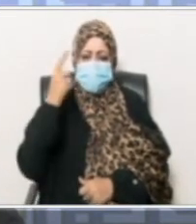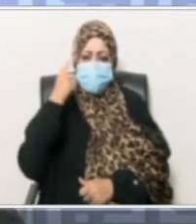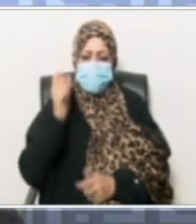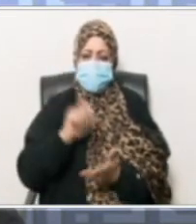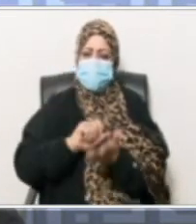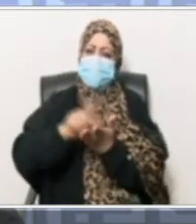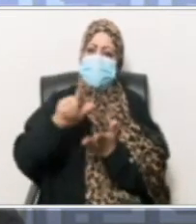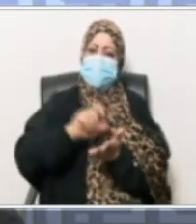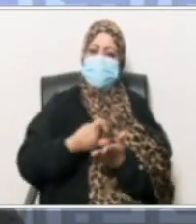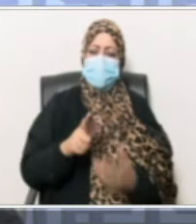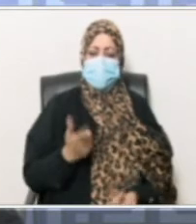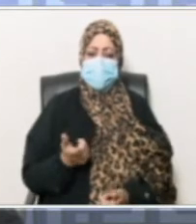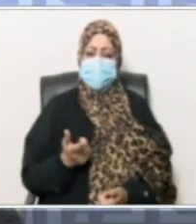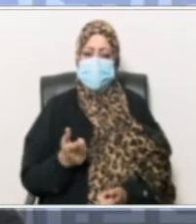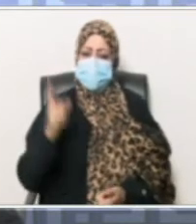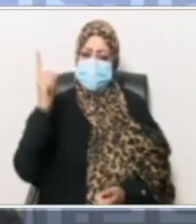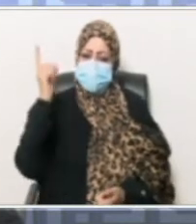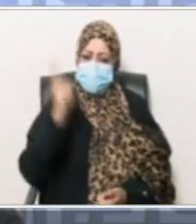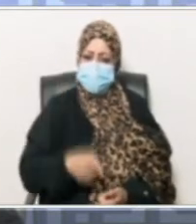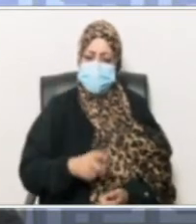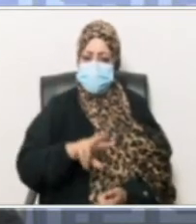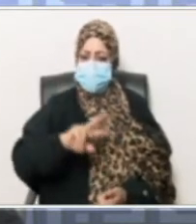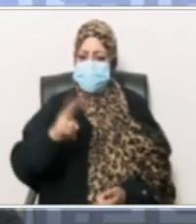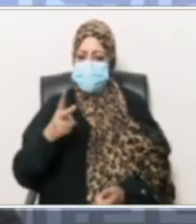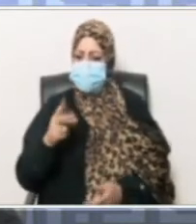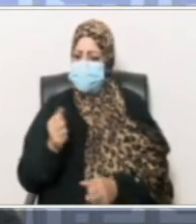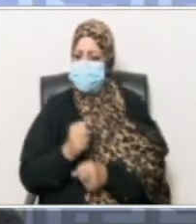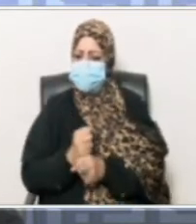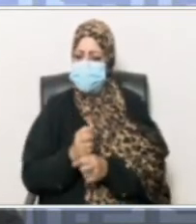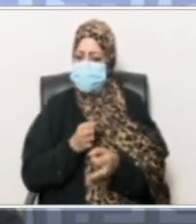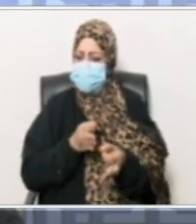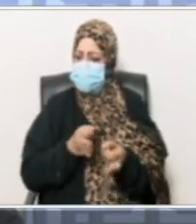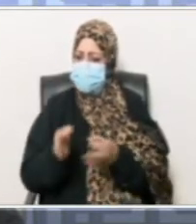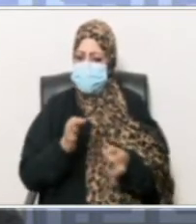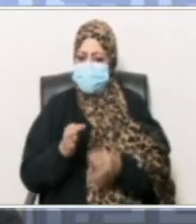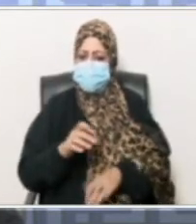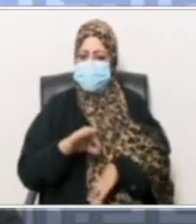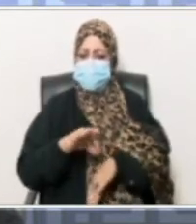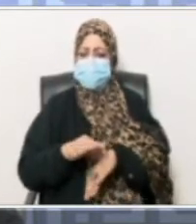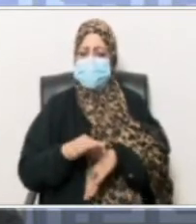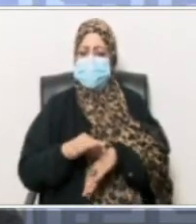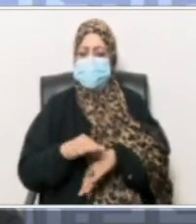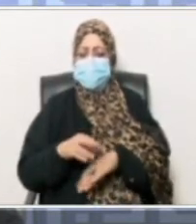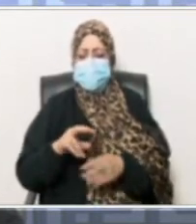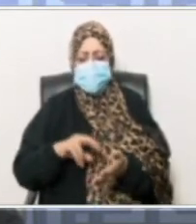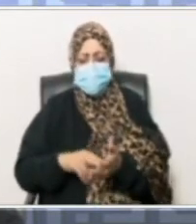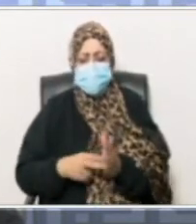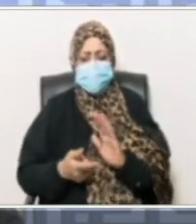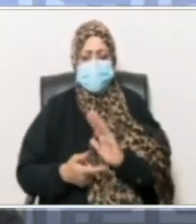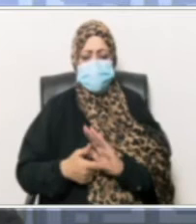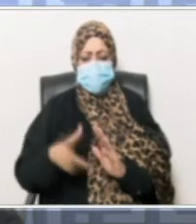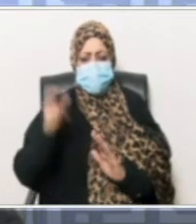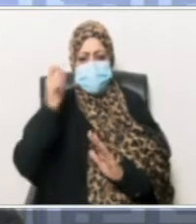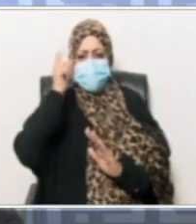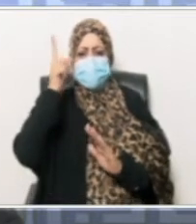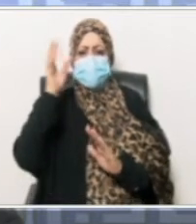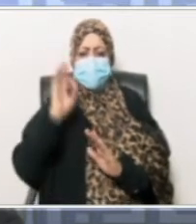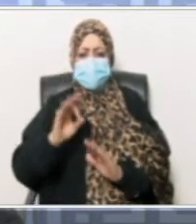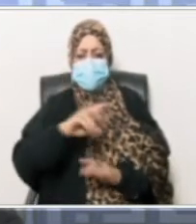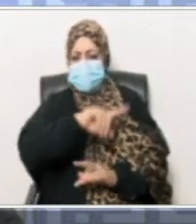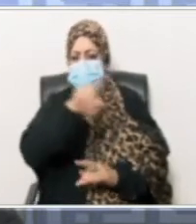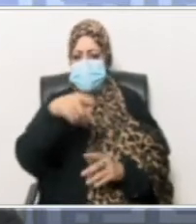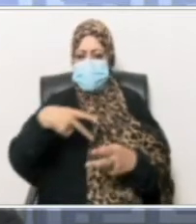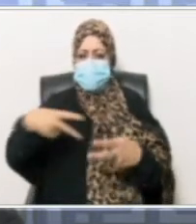مضبوط. لا، الإنسان يعيد نظره ويعيد فهمه. نحن نقصر على كثير من القضايا عندنا